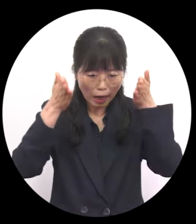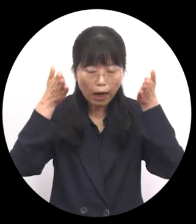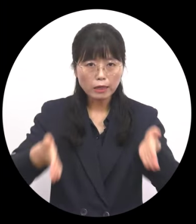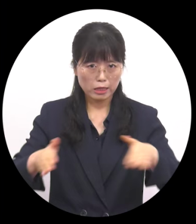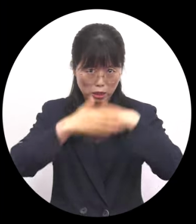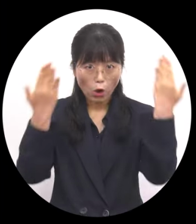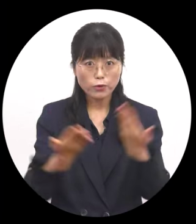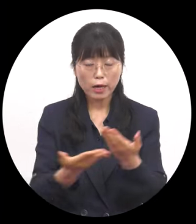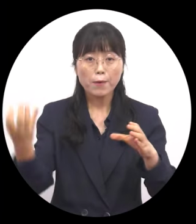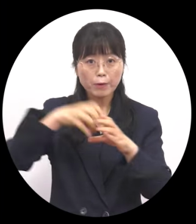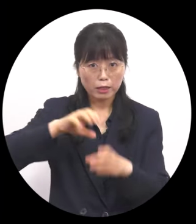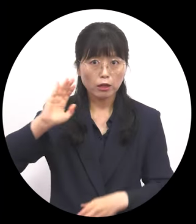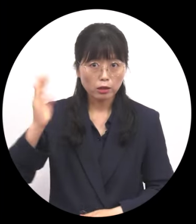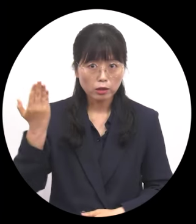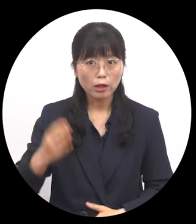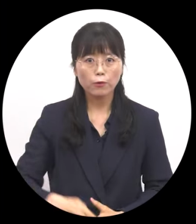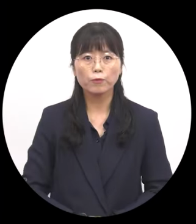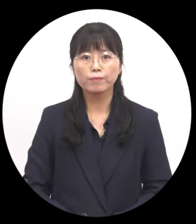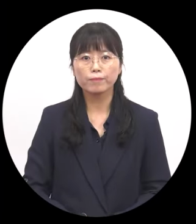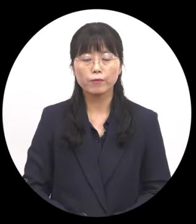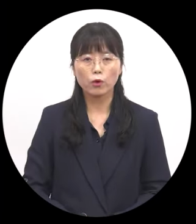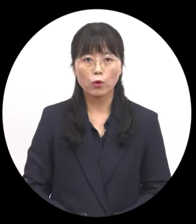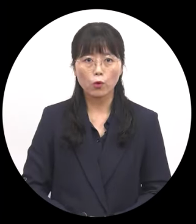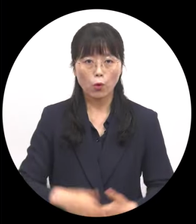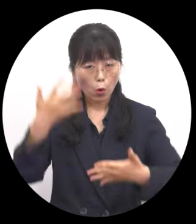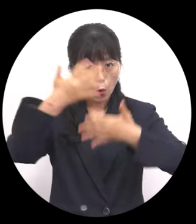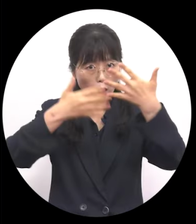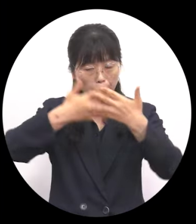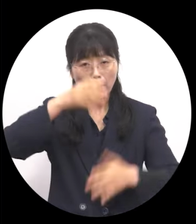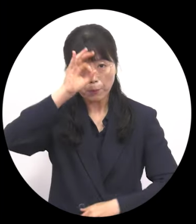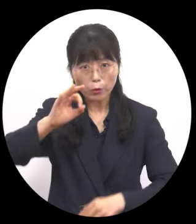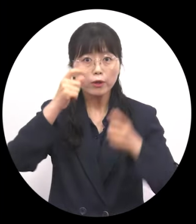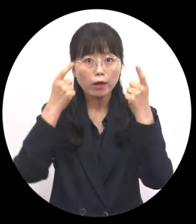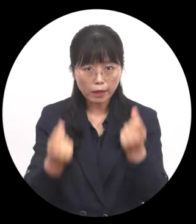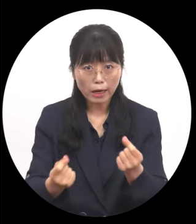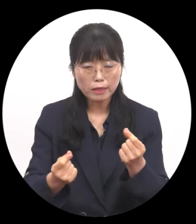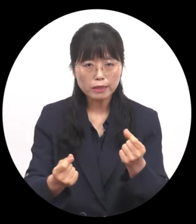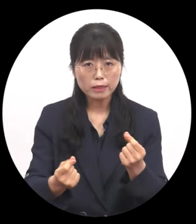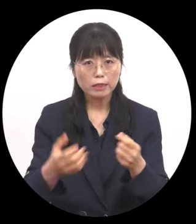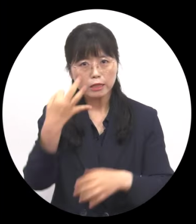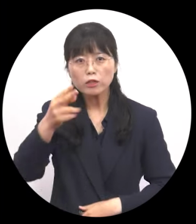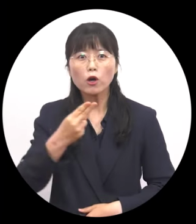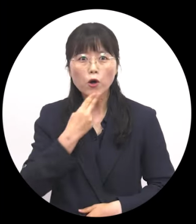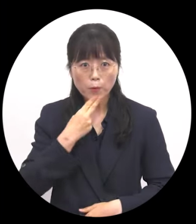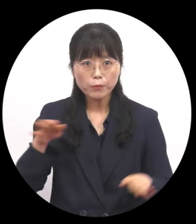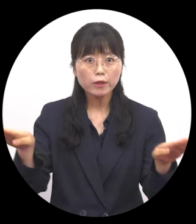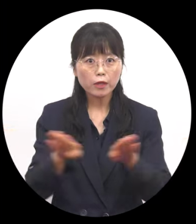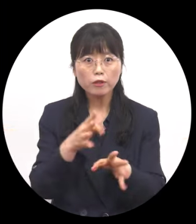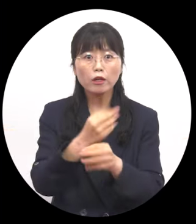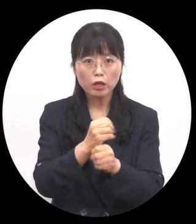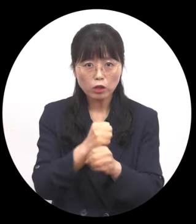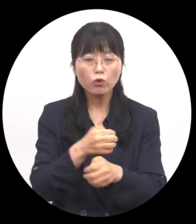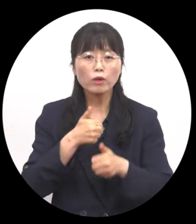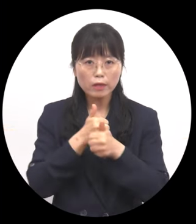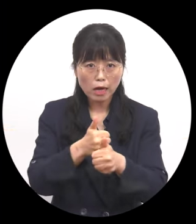다 반영이 되고 화면에서 보시는 바와 같이 미인정 결석 일수에